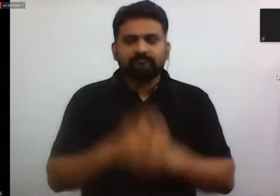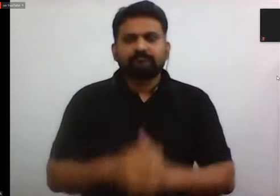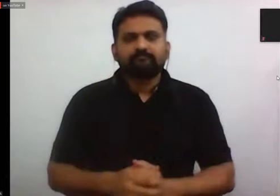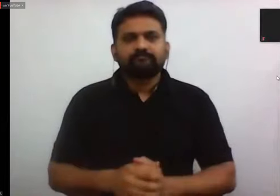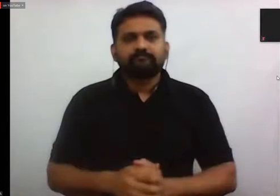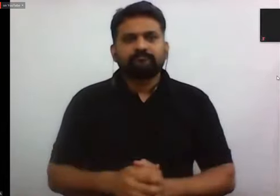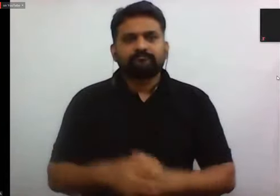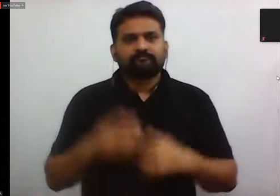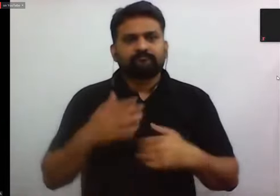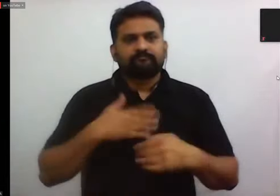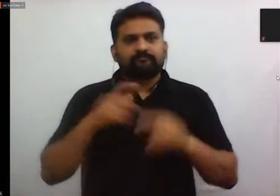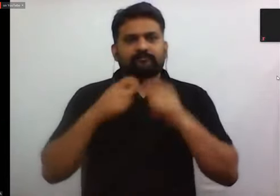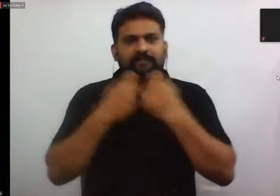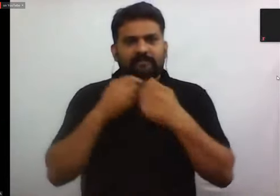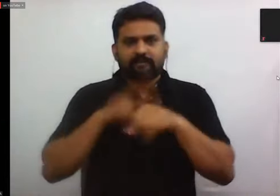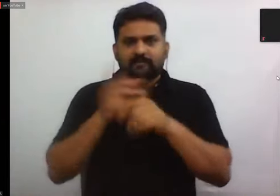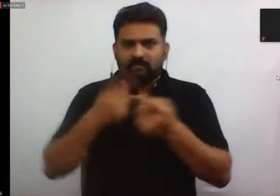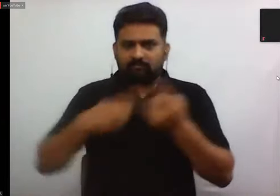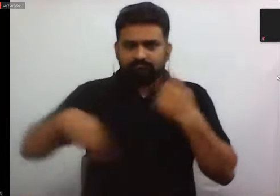हमारे टीम मेंबर्स को।